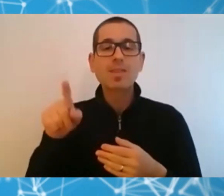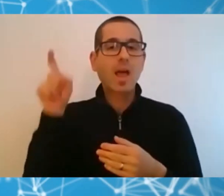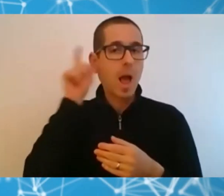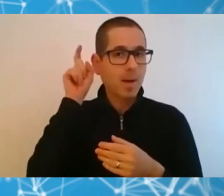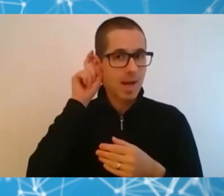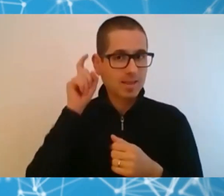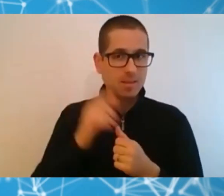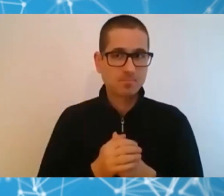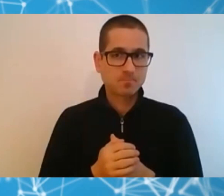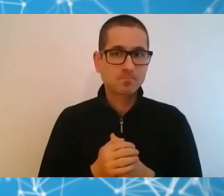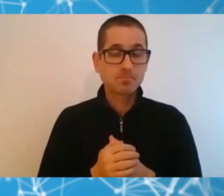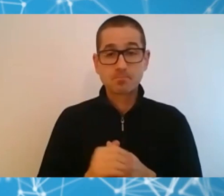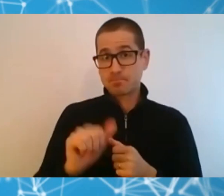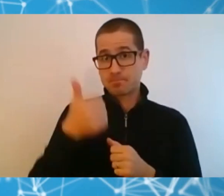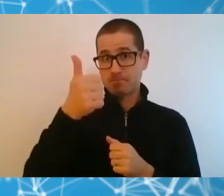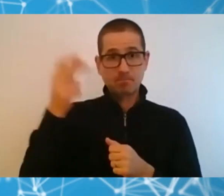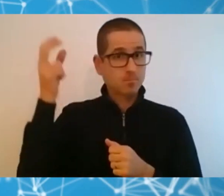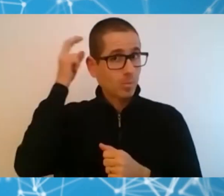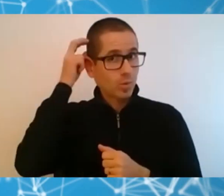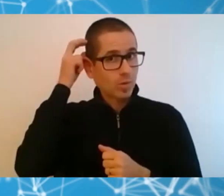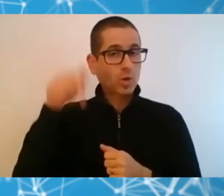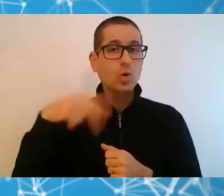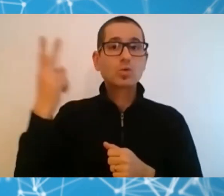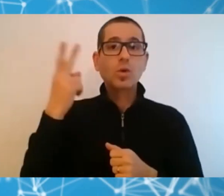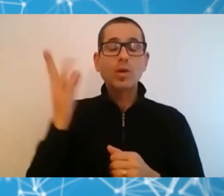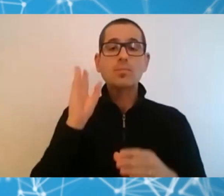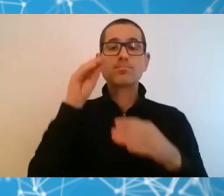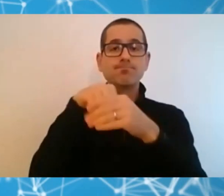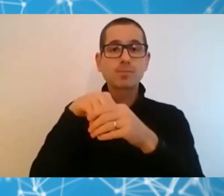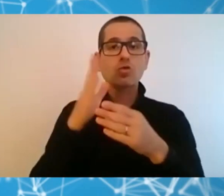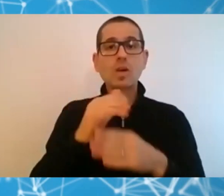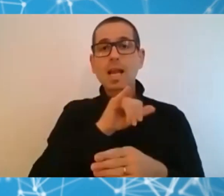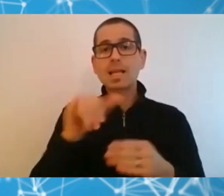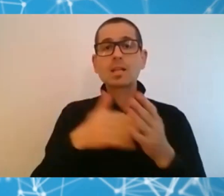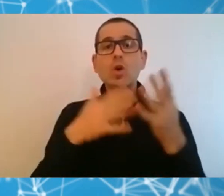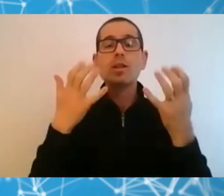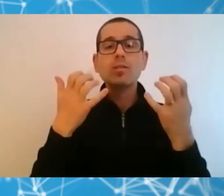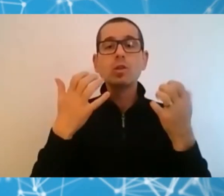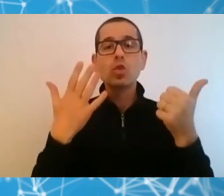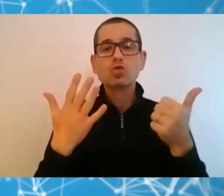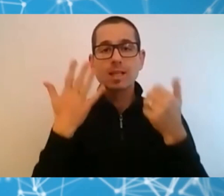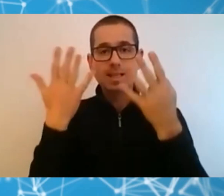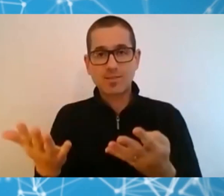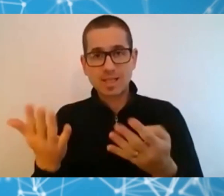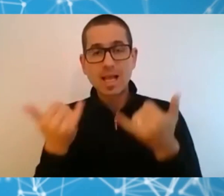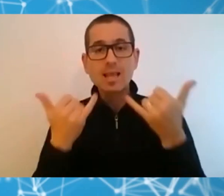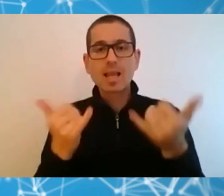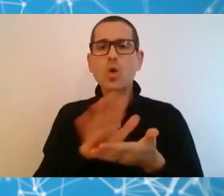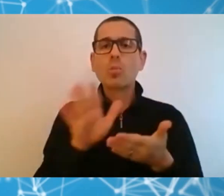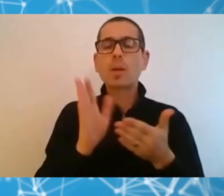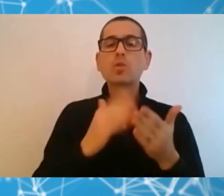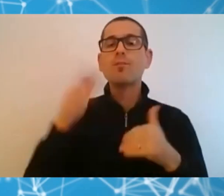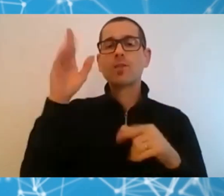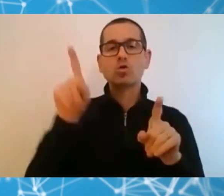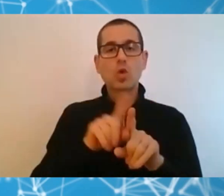aparata. Prvi polžjev vsadek so v Sloveniji ustavili že leta 1996, danes ga uporablja že več kot